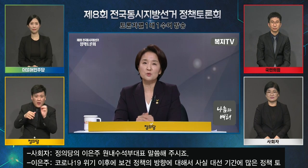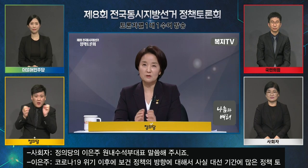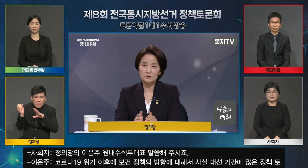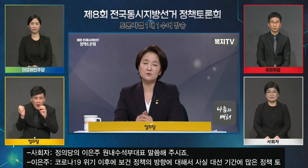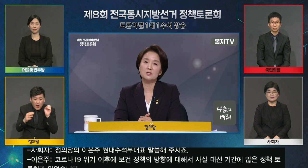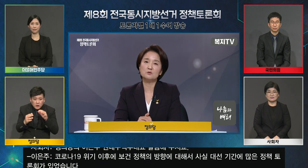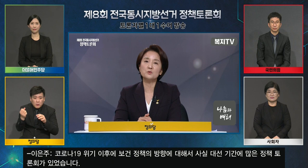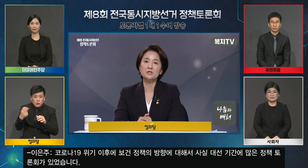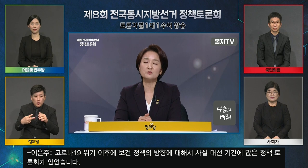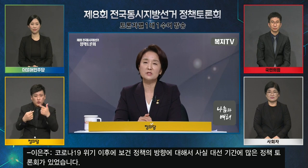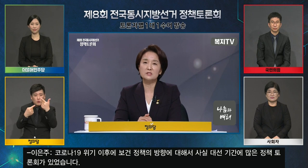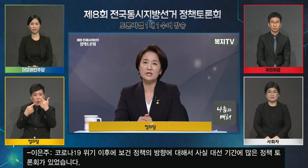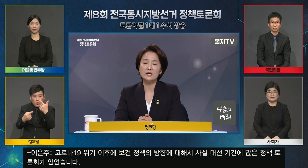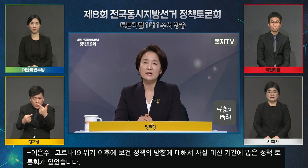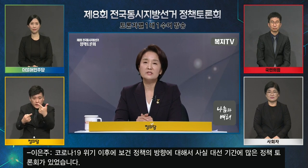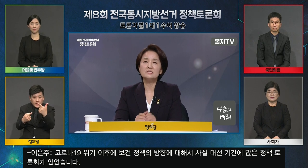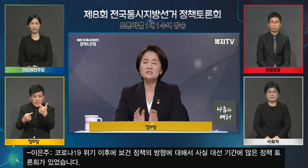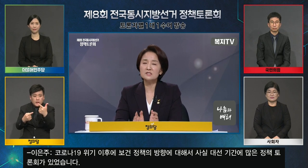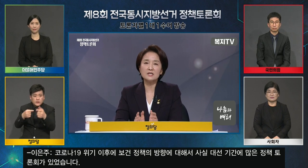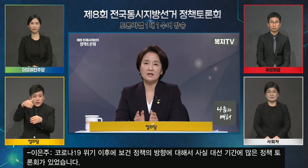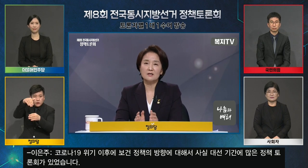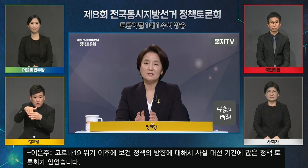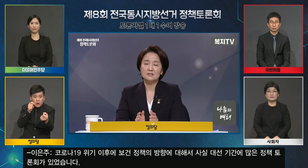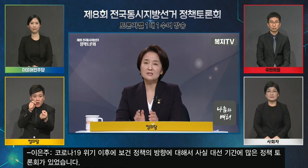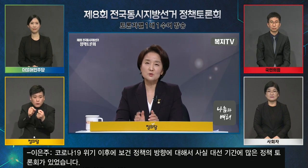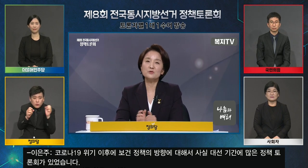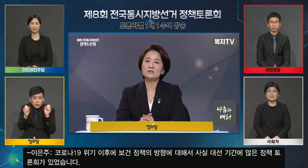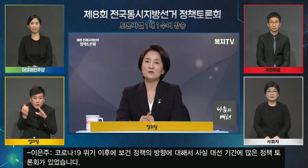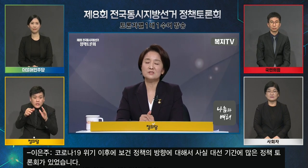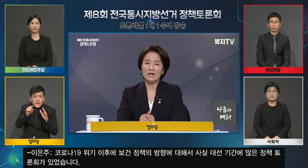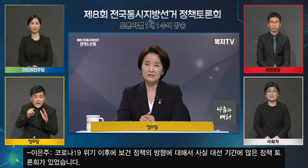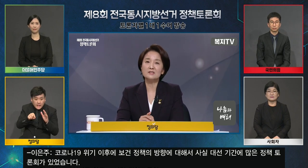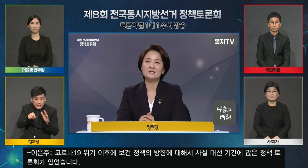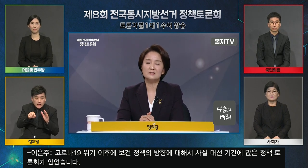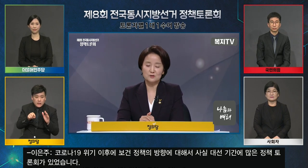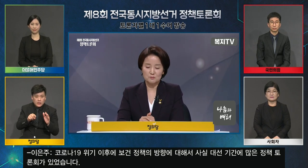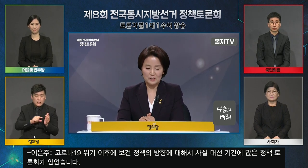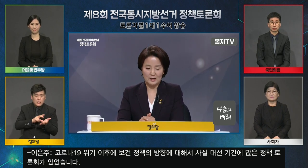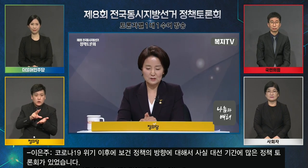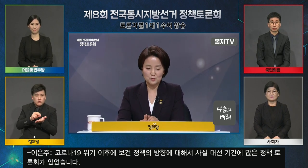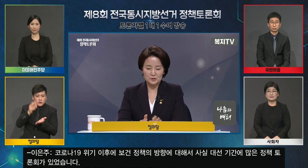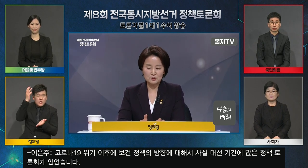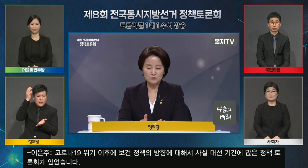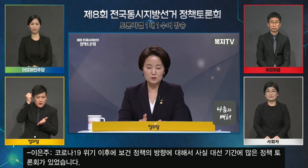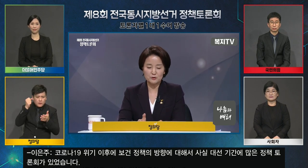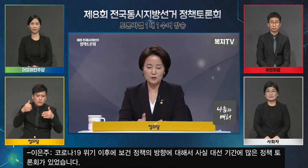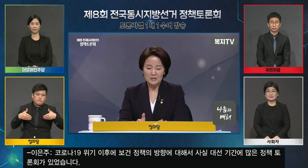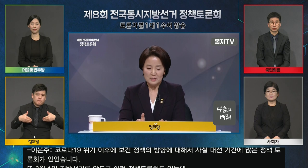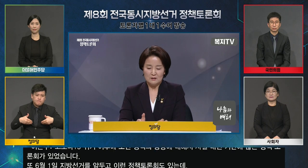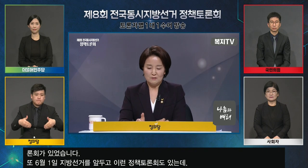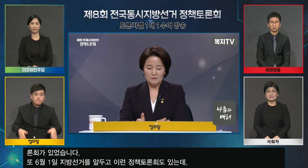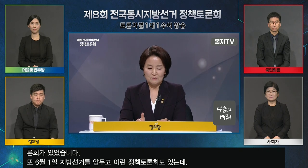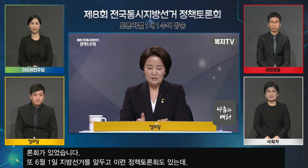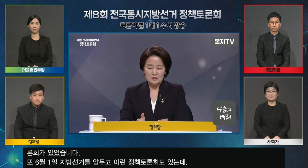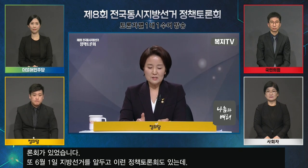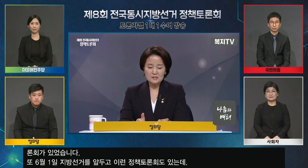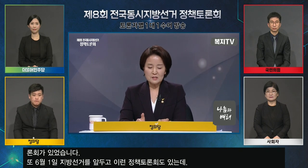앞두고 이런 정책토론회도 있는데 이 의제가 실정돼서는 안 된다는 점을 강조드리고 싶고요.